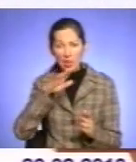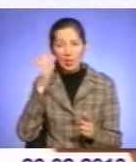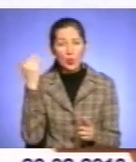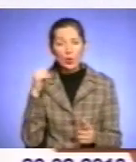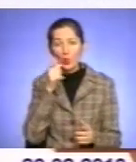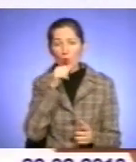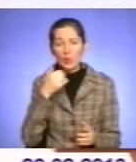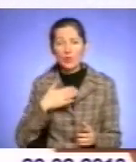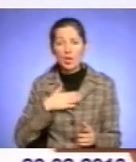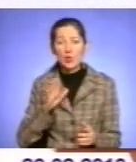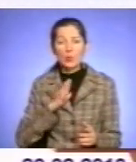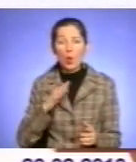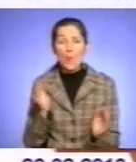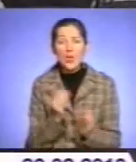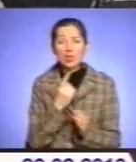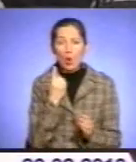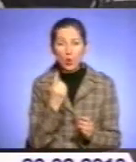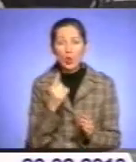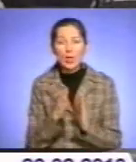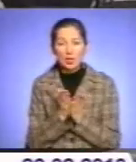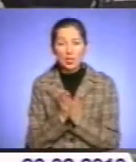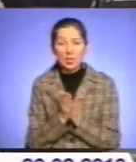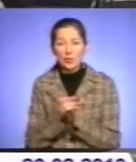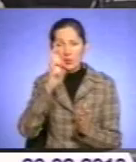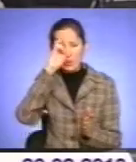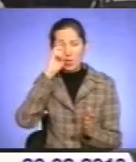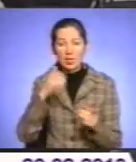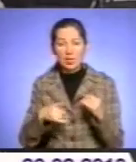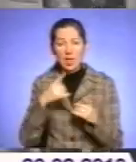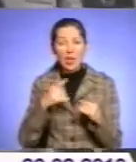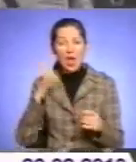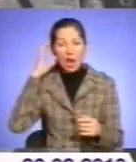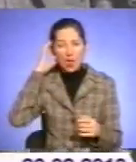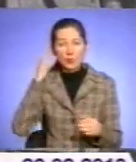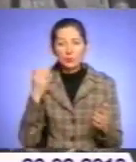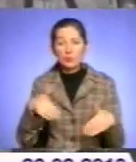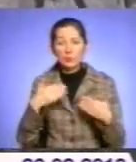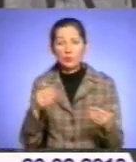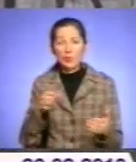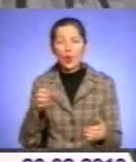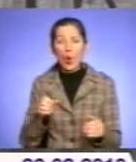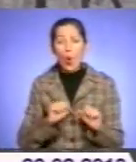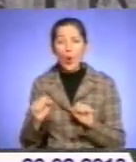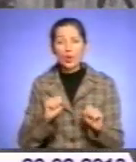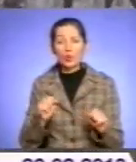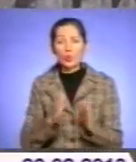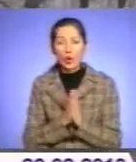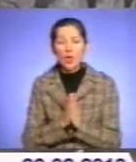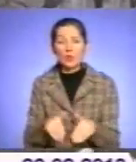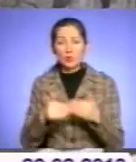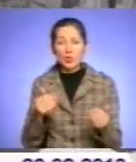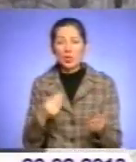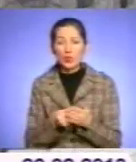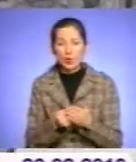у нас було менше одиниці. Держкомтелерадіо вже звернулося до уряду з проханням збільшити фінансування. У Кабміні